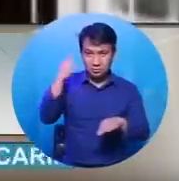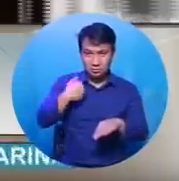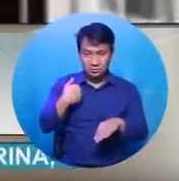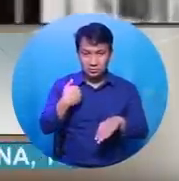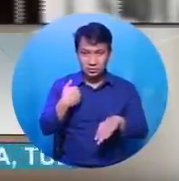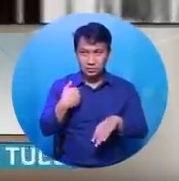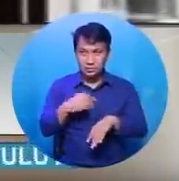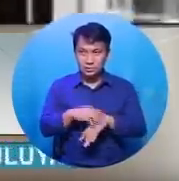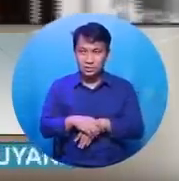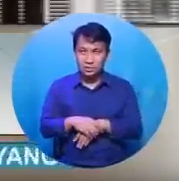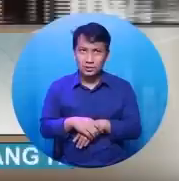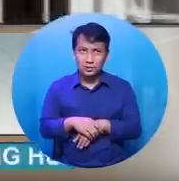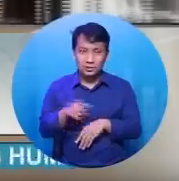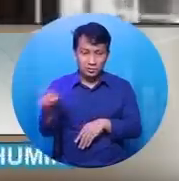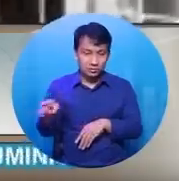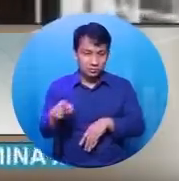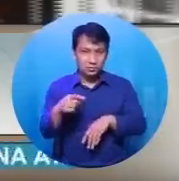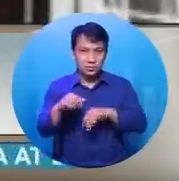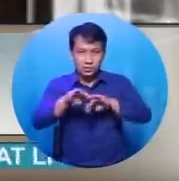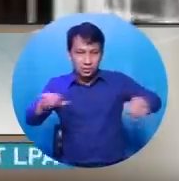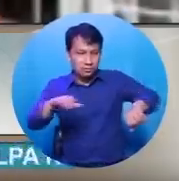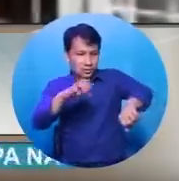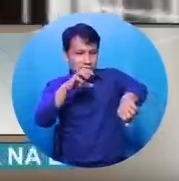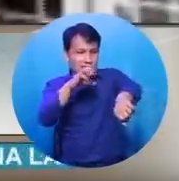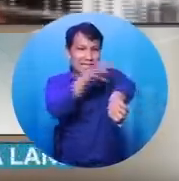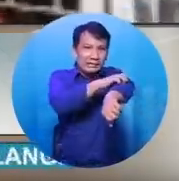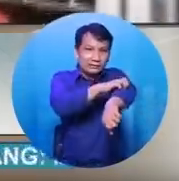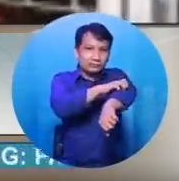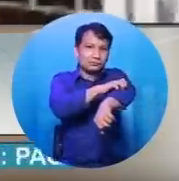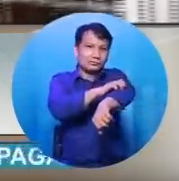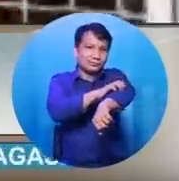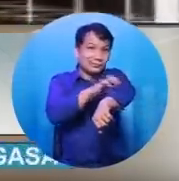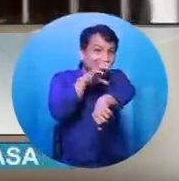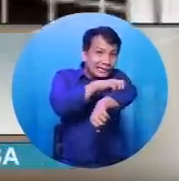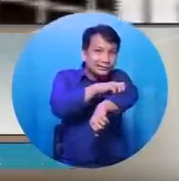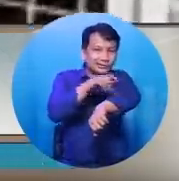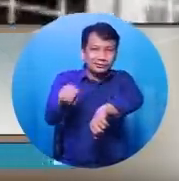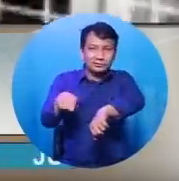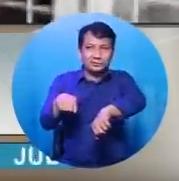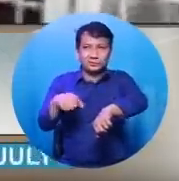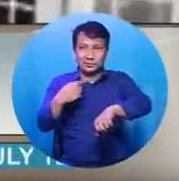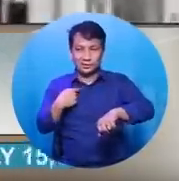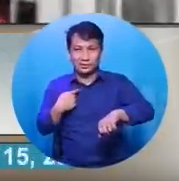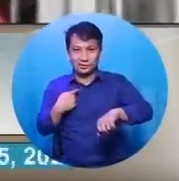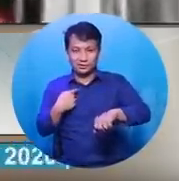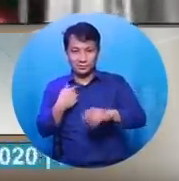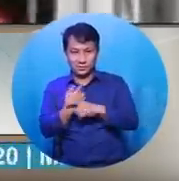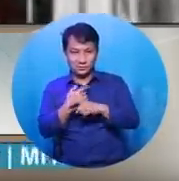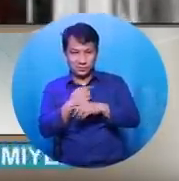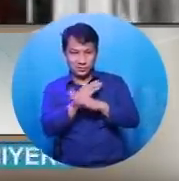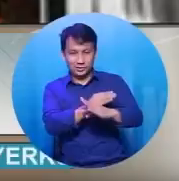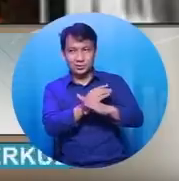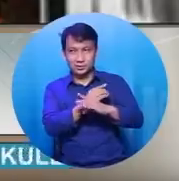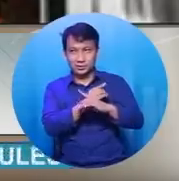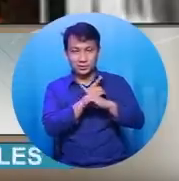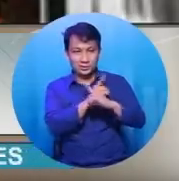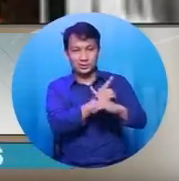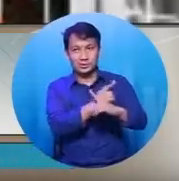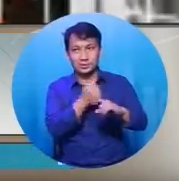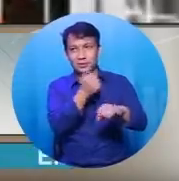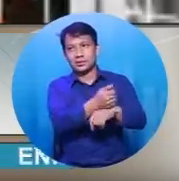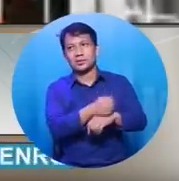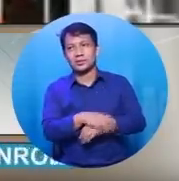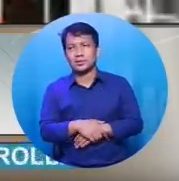siya nung Nigerian? Opo, sa braso daw po. Sa braso. Opo. So gumanti siya, natural, opo. Self-defense.